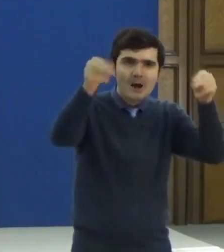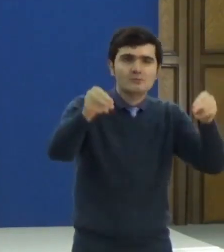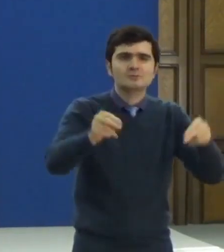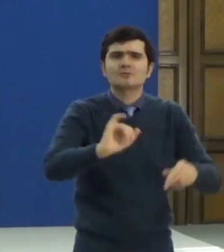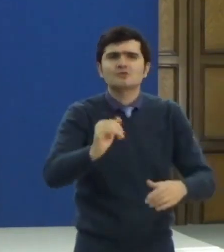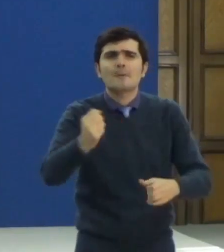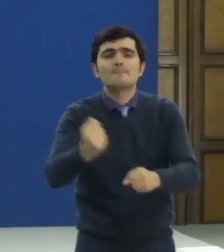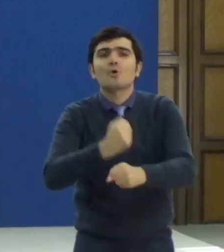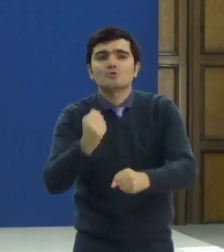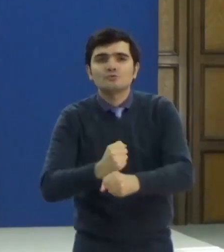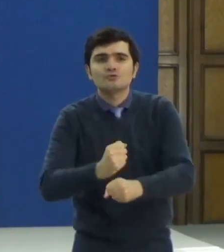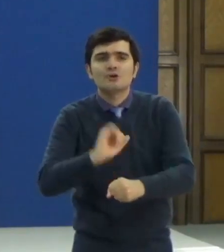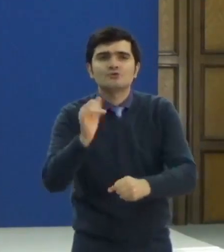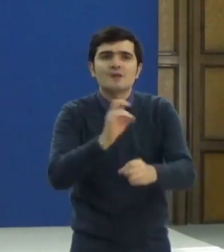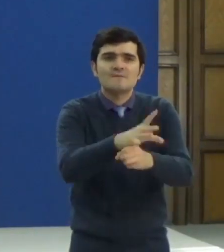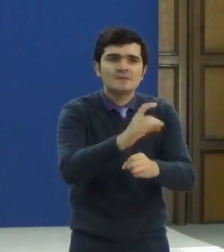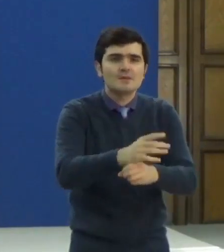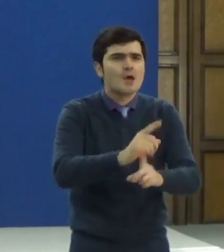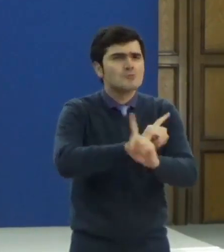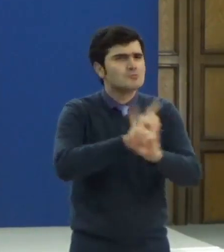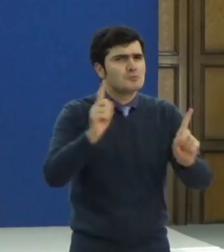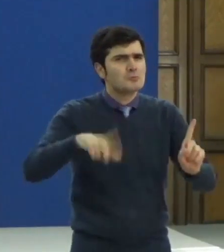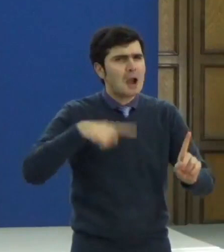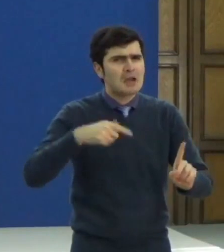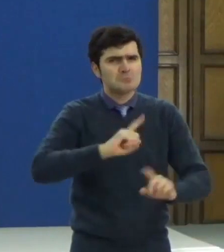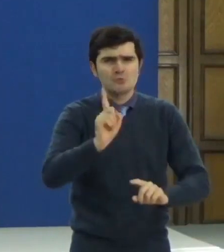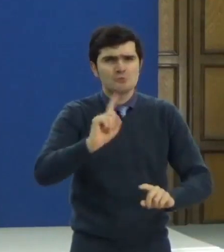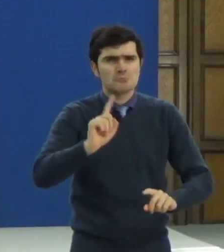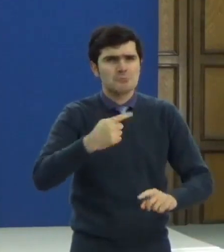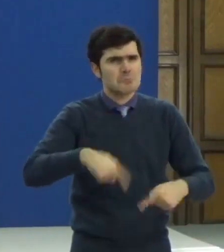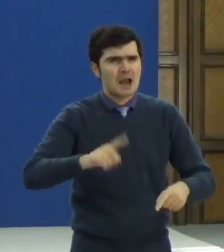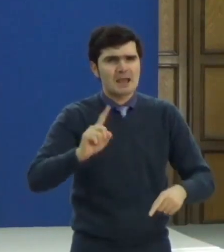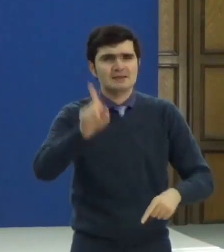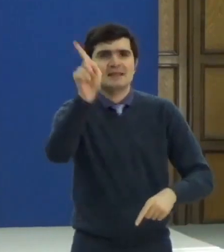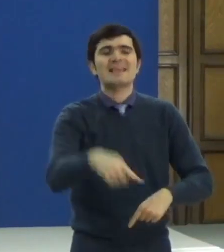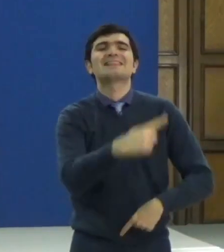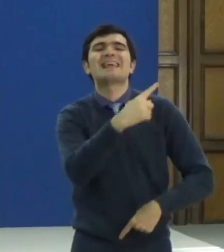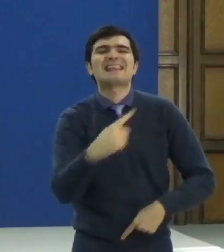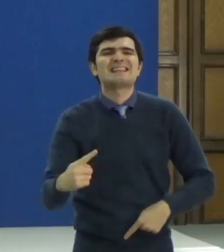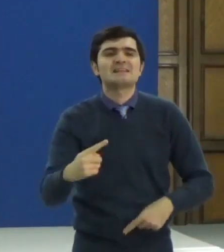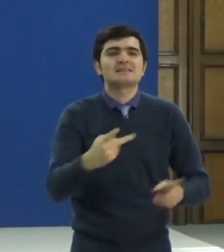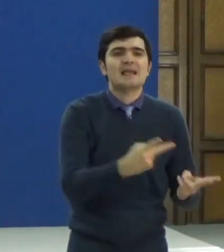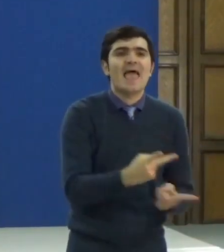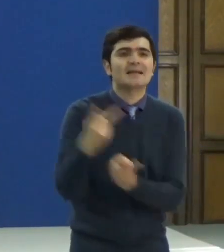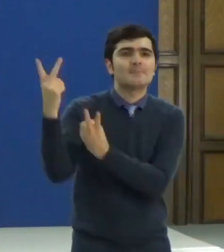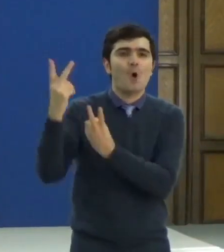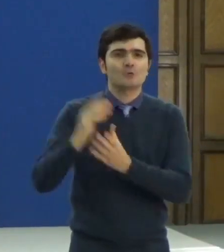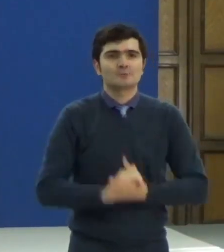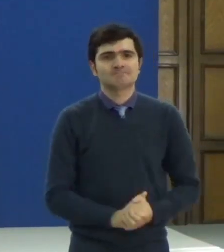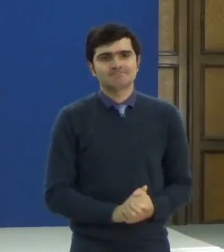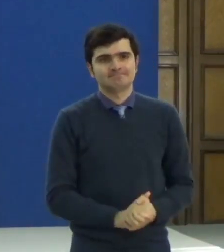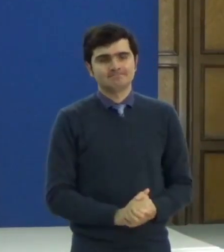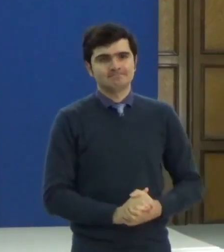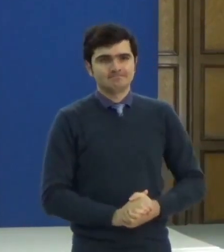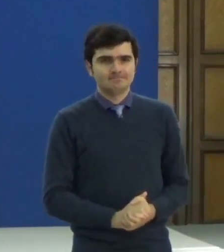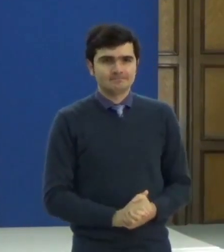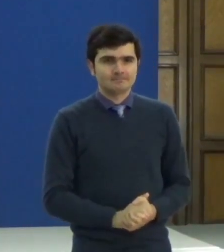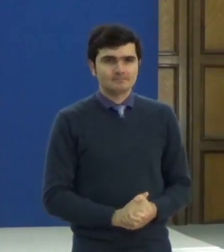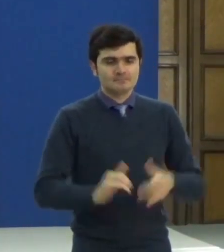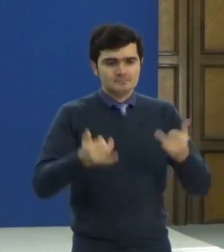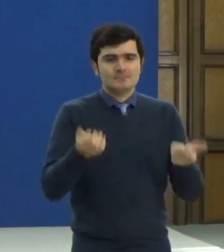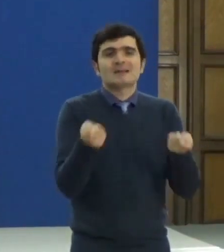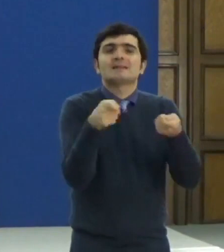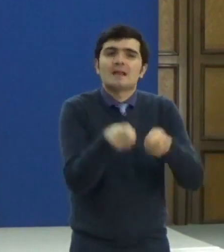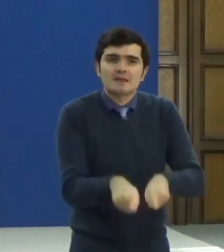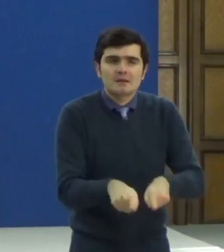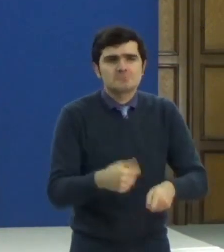și comercianții că nu mai este interzis acest export. În